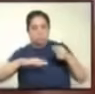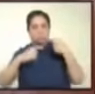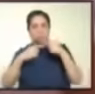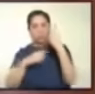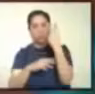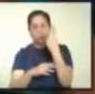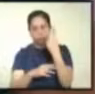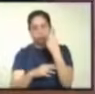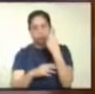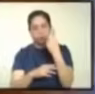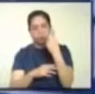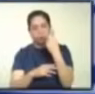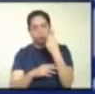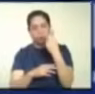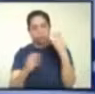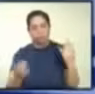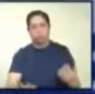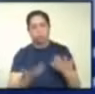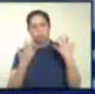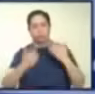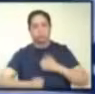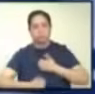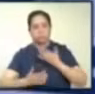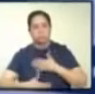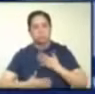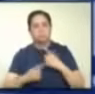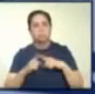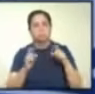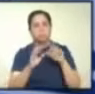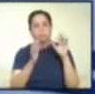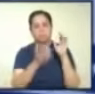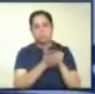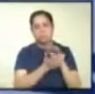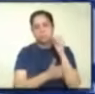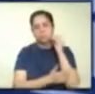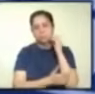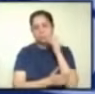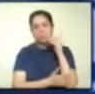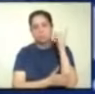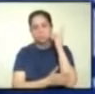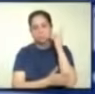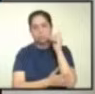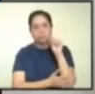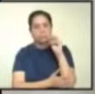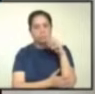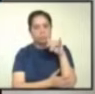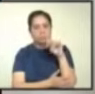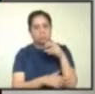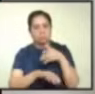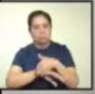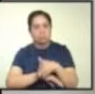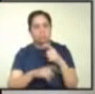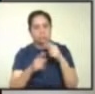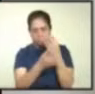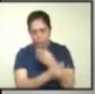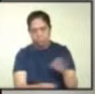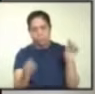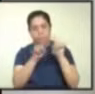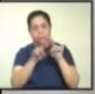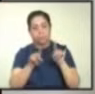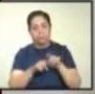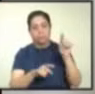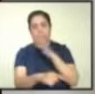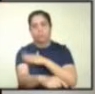ng Camp Bagong Diwa, umapaw din ang emosyon ng mag-asawang Omaira at Domingo Ampatuan matapos mapawalang sala